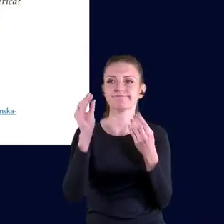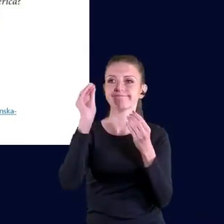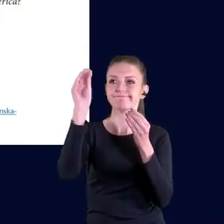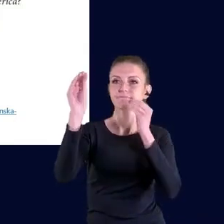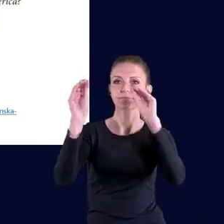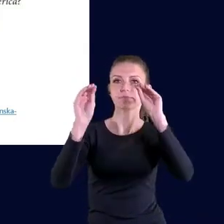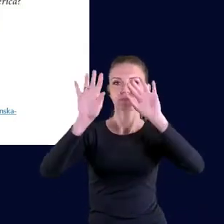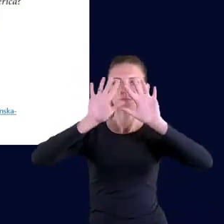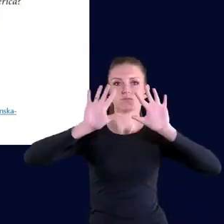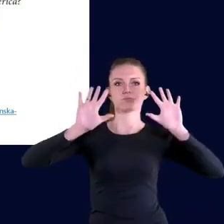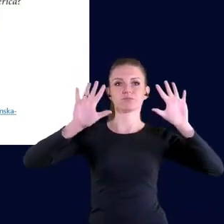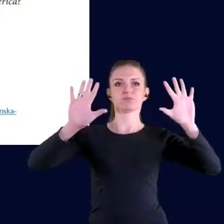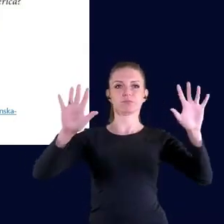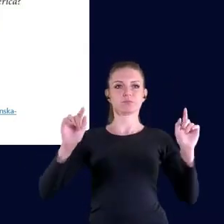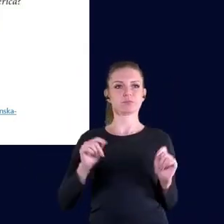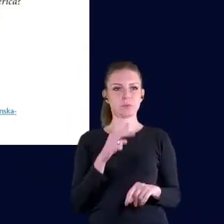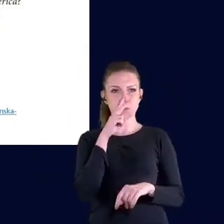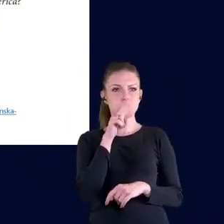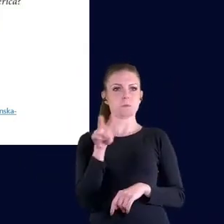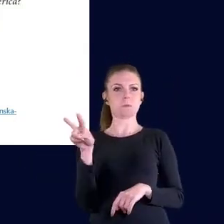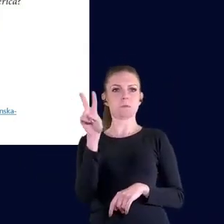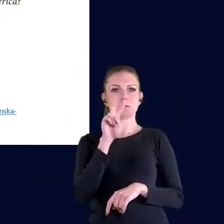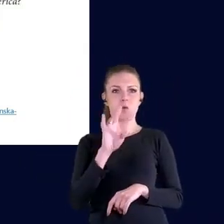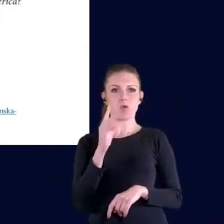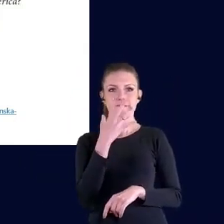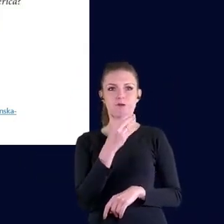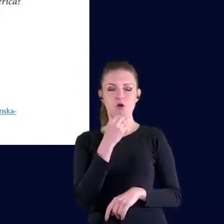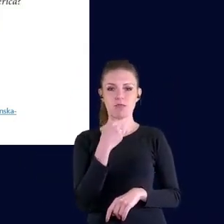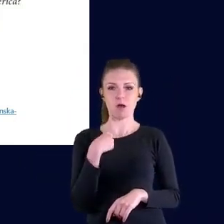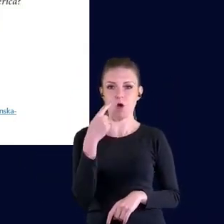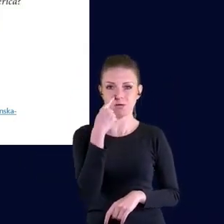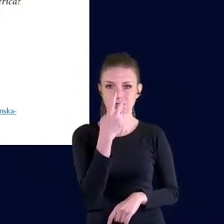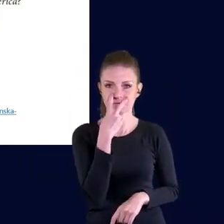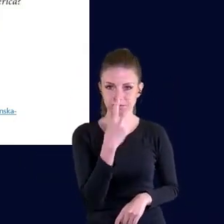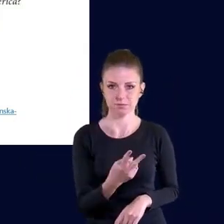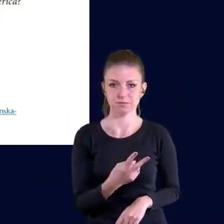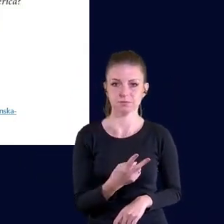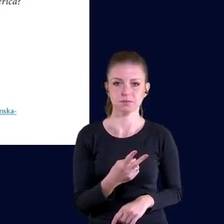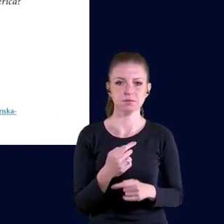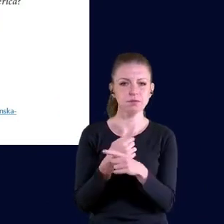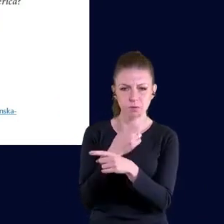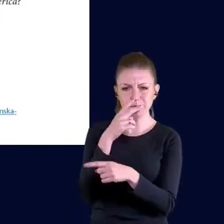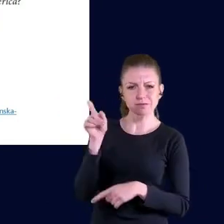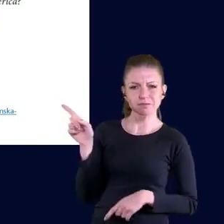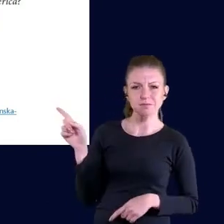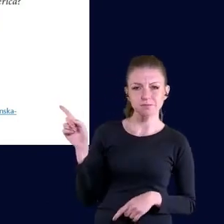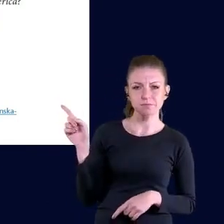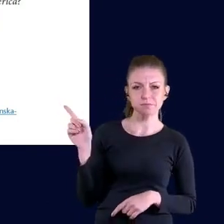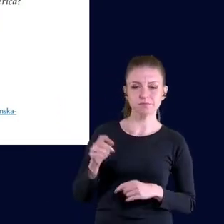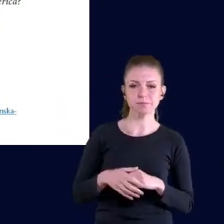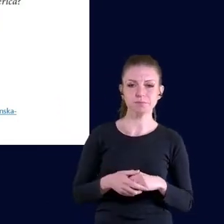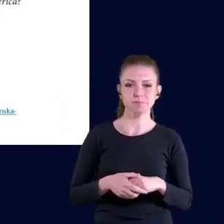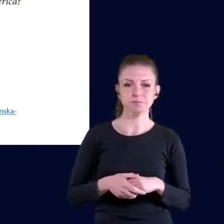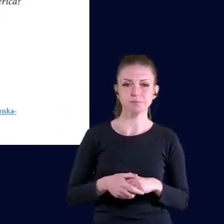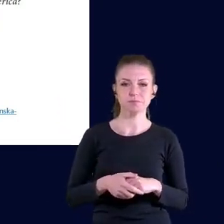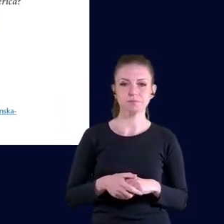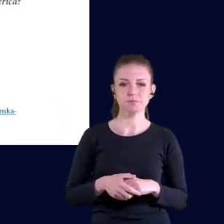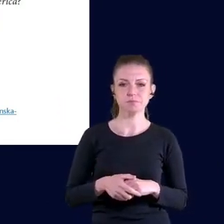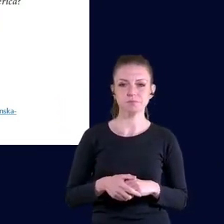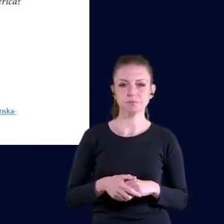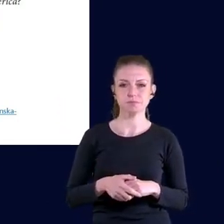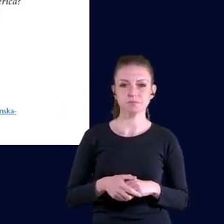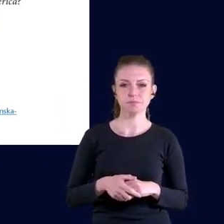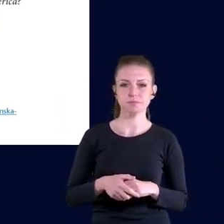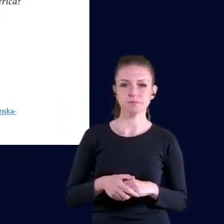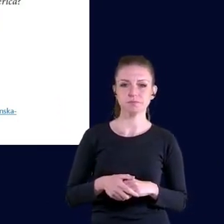wizualnie dobrze wyglądało i to po prawej stronie mają państwo przykład to są jest